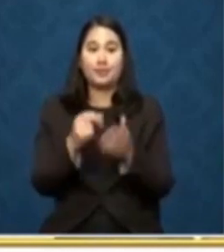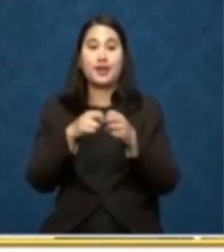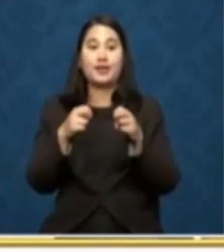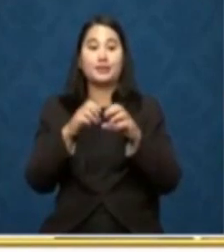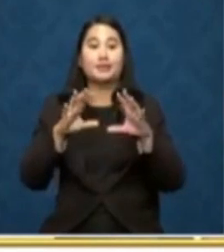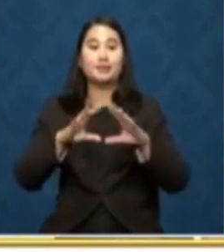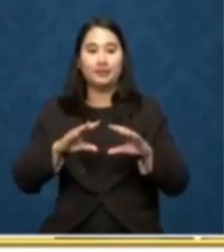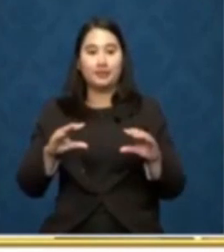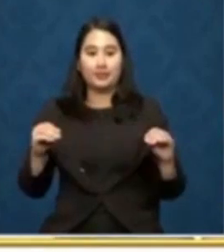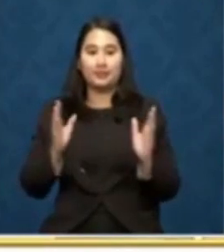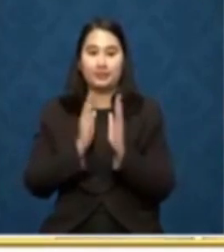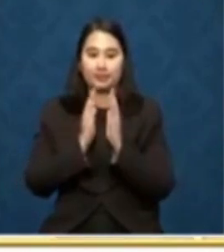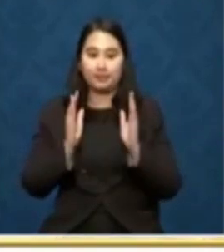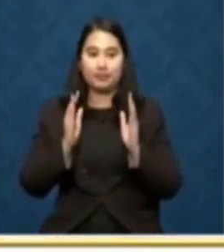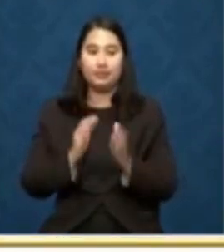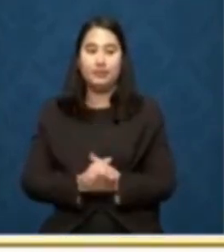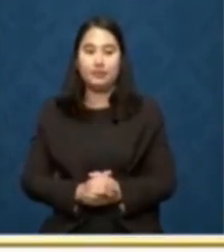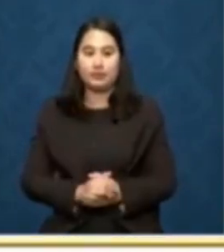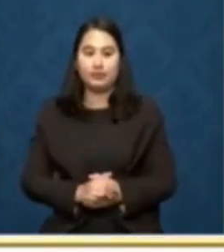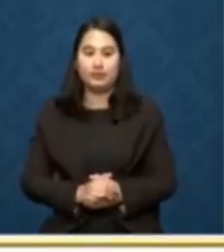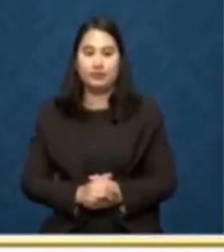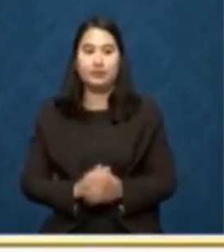ภพโดยรวมของประเทศนี้ครับขอบพระคุณครั่านบนดารณครับ